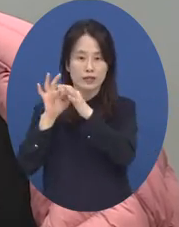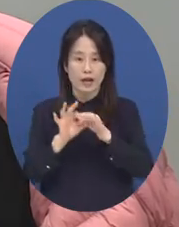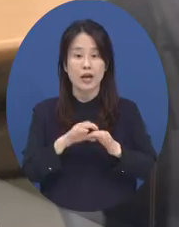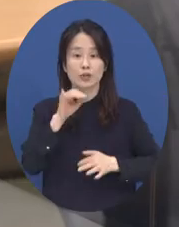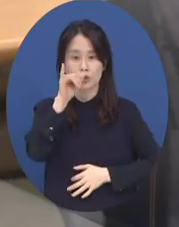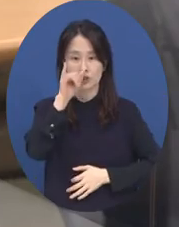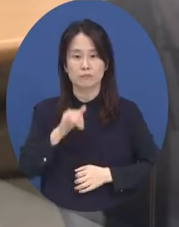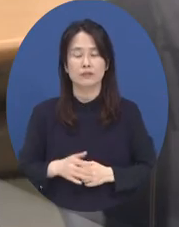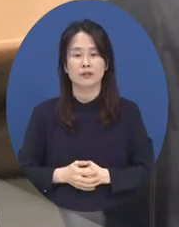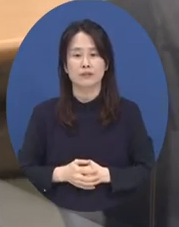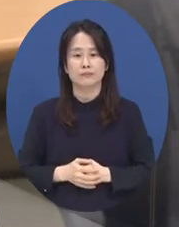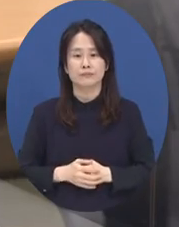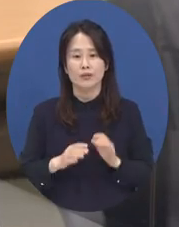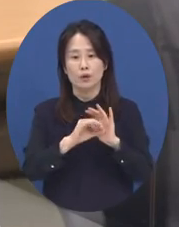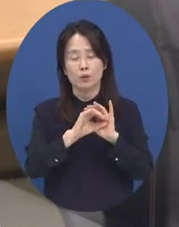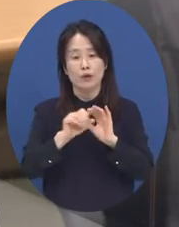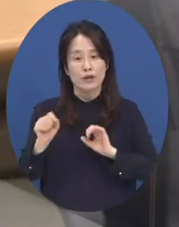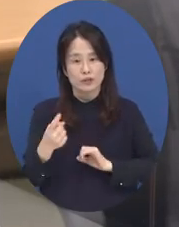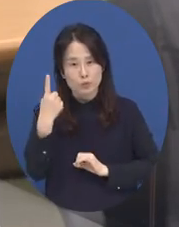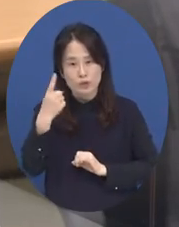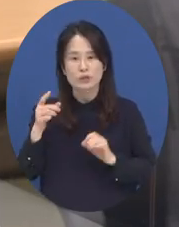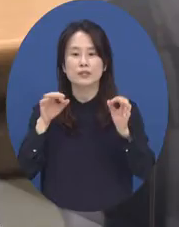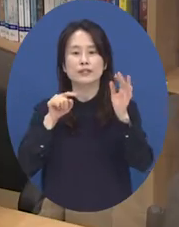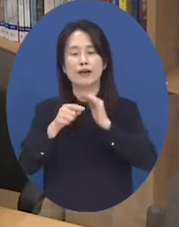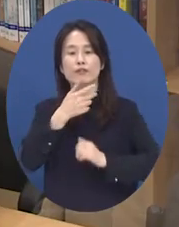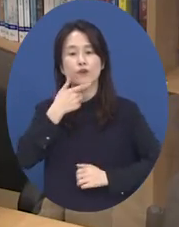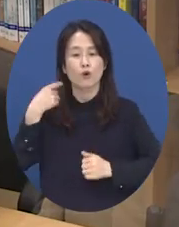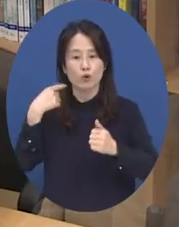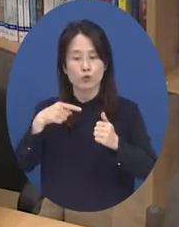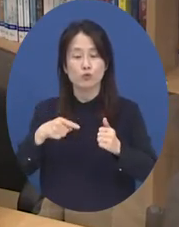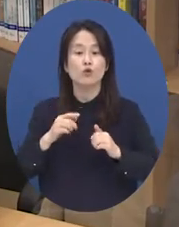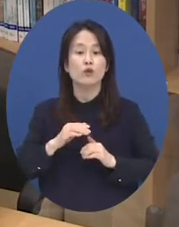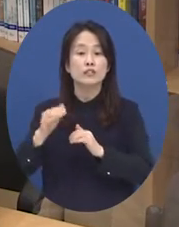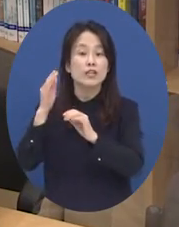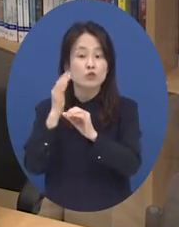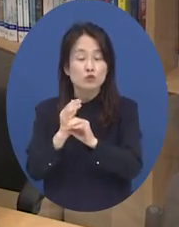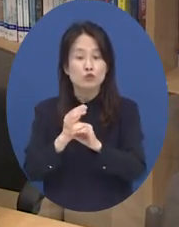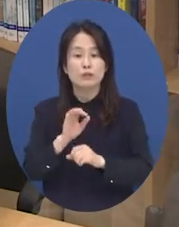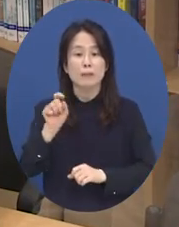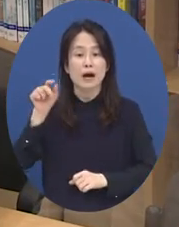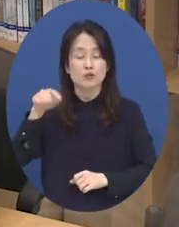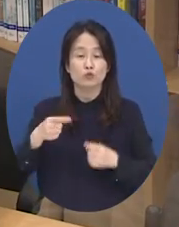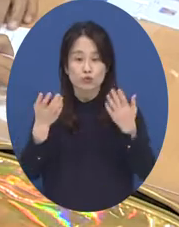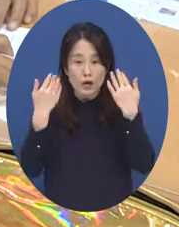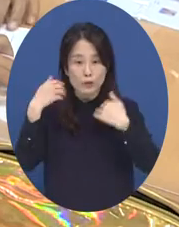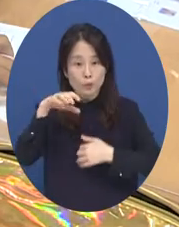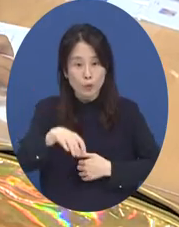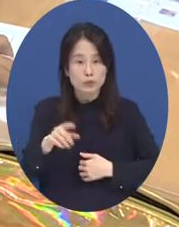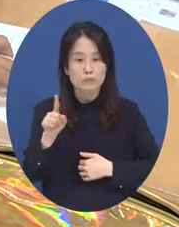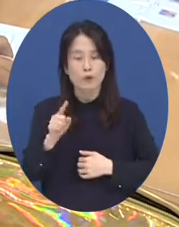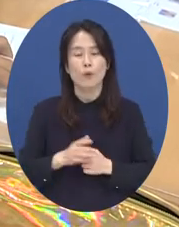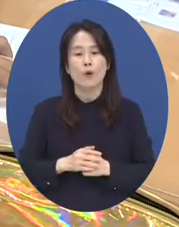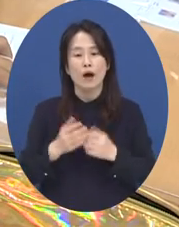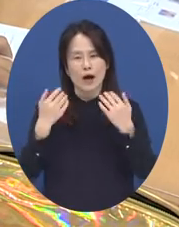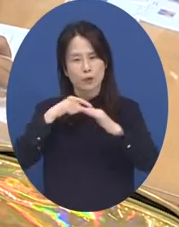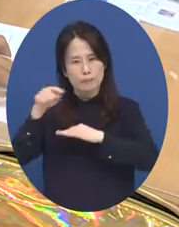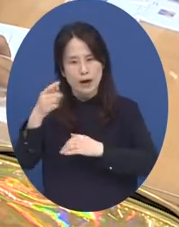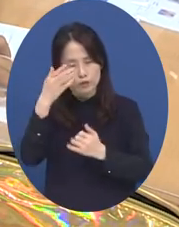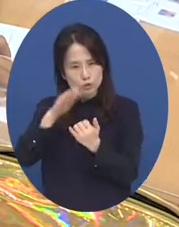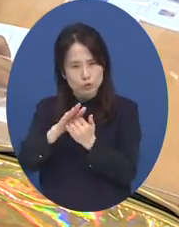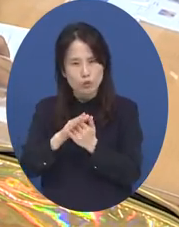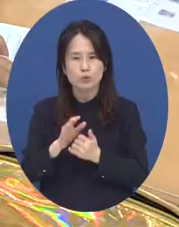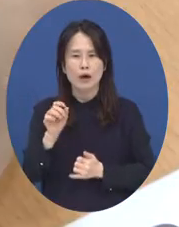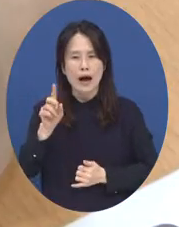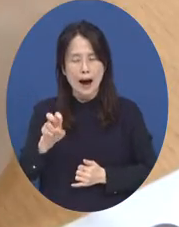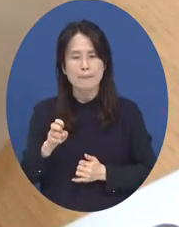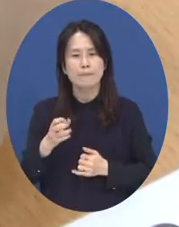예정. 코로나19를 계기로 찾아가는 영어 교육을 진행 중인 경기미래교육 파주 캠퍼스는 올해 학교 밖 청소년과 소아암